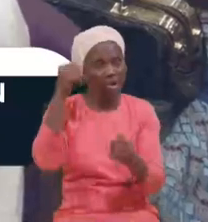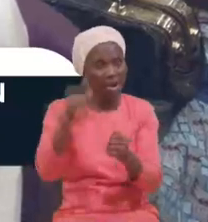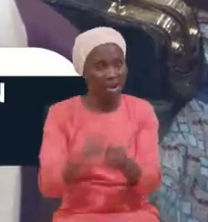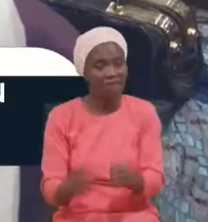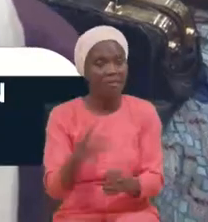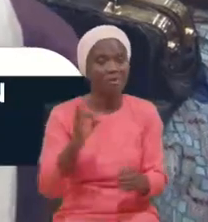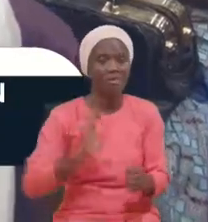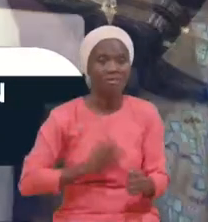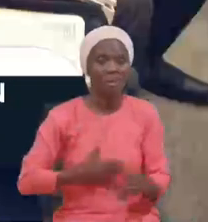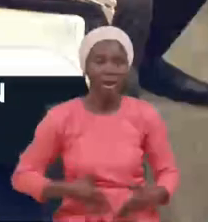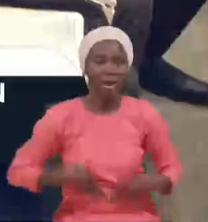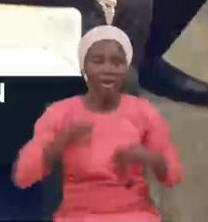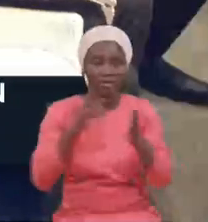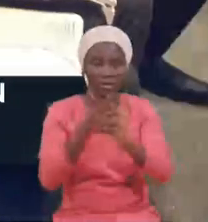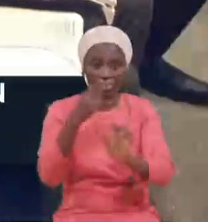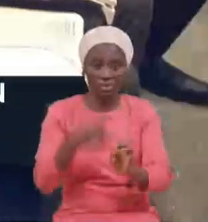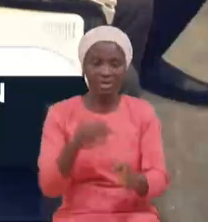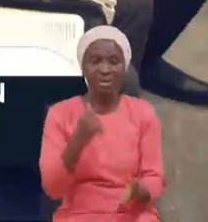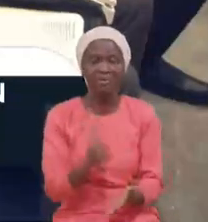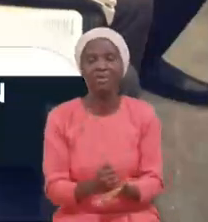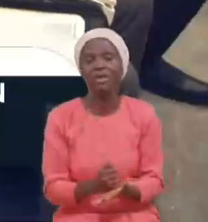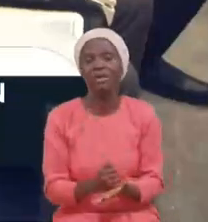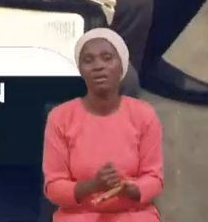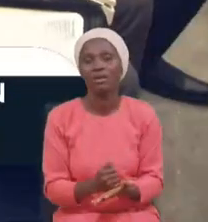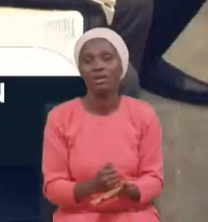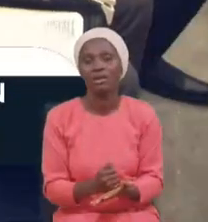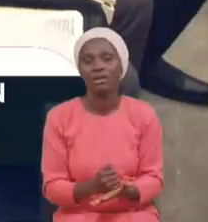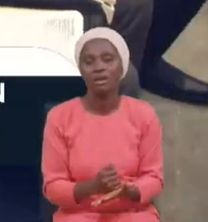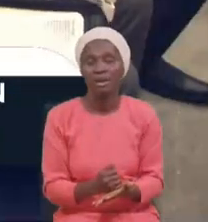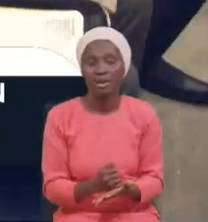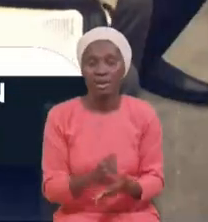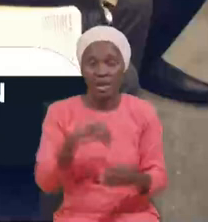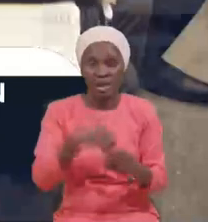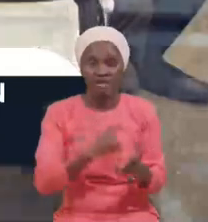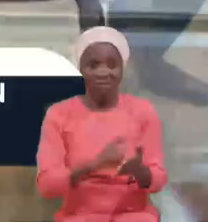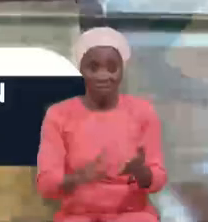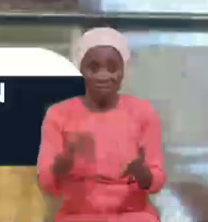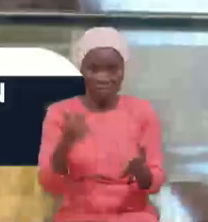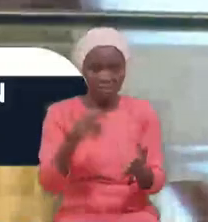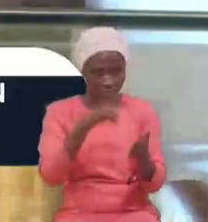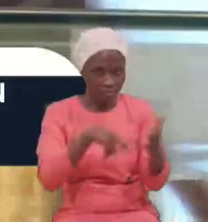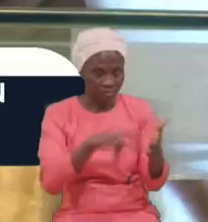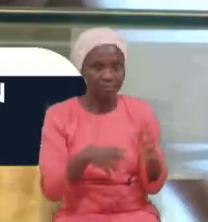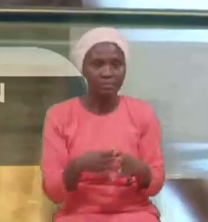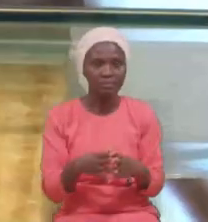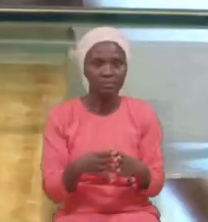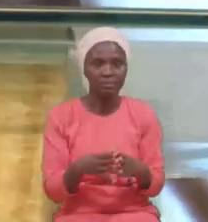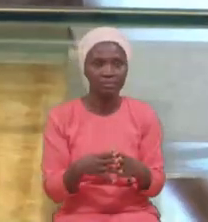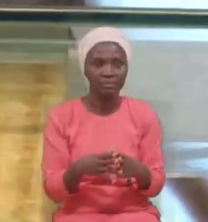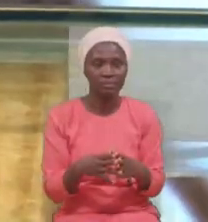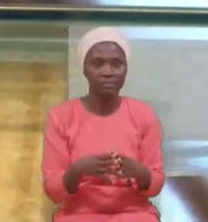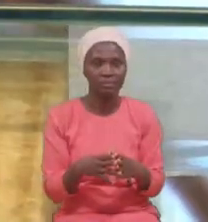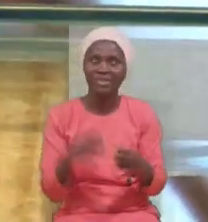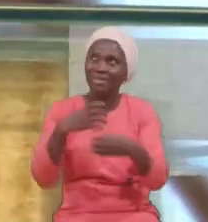pour chacun de nous au nom de Jésus-Christ. Allons verset 12.